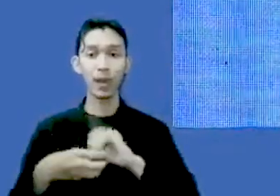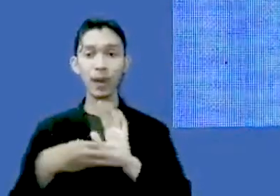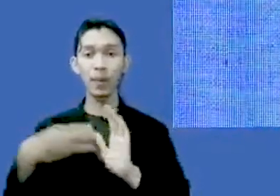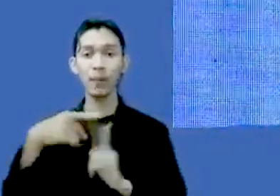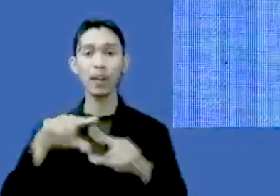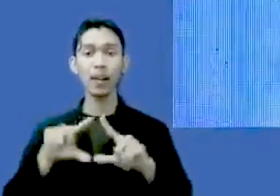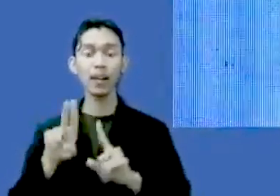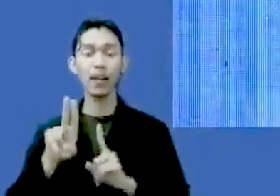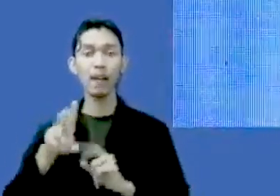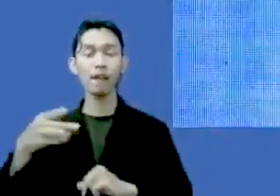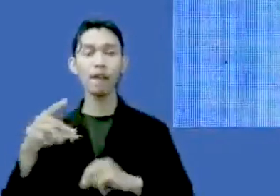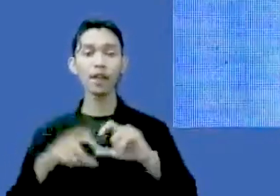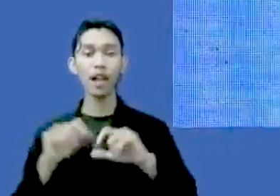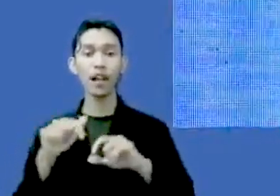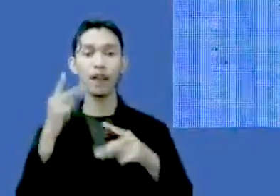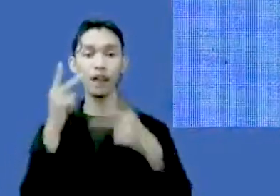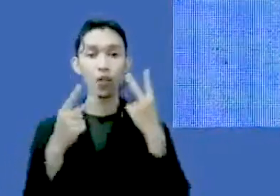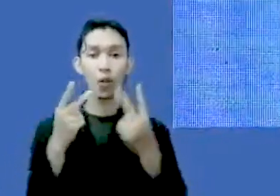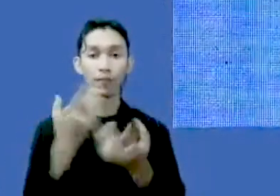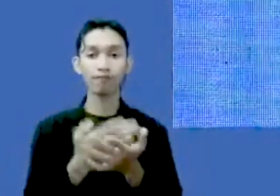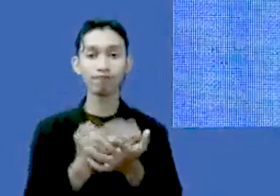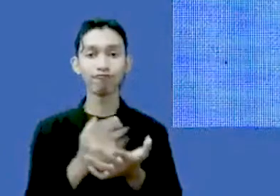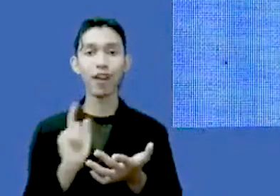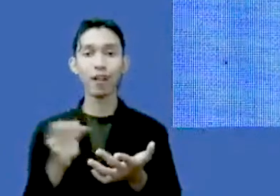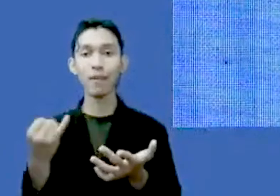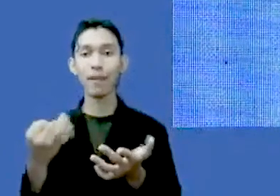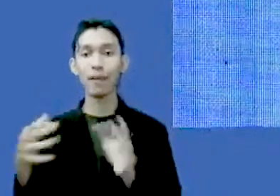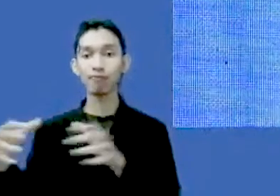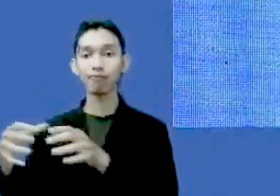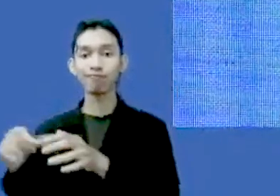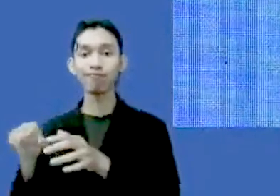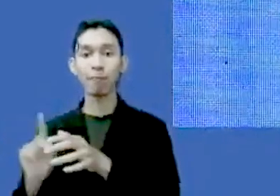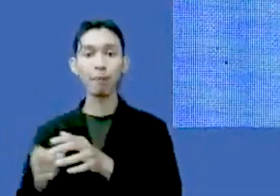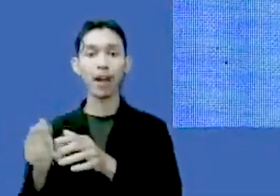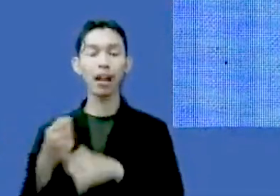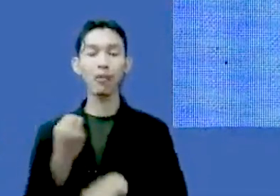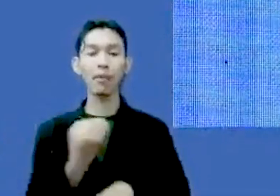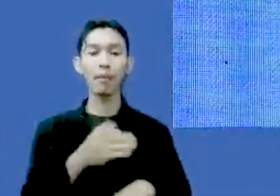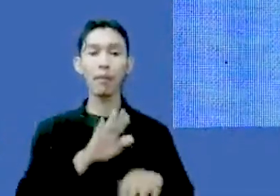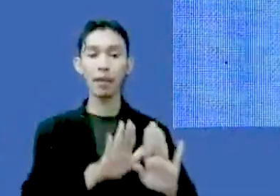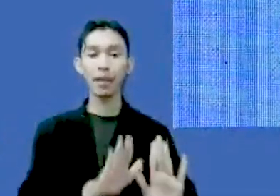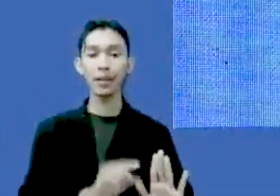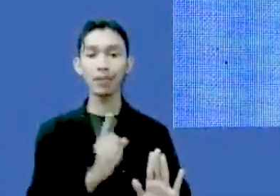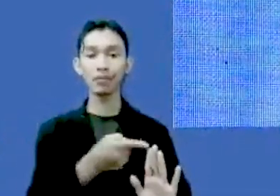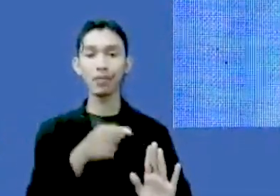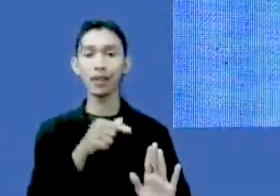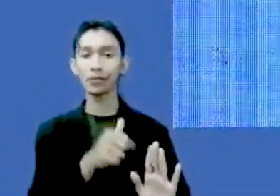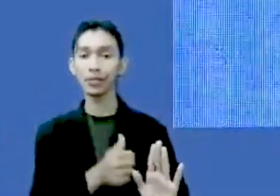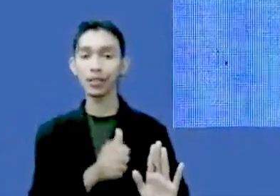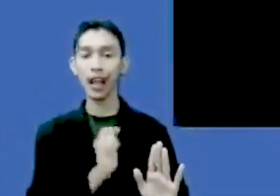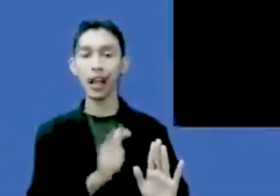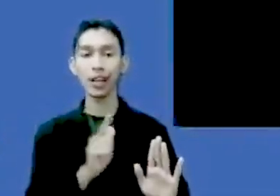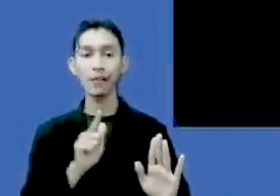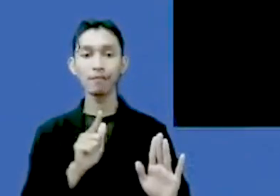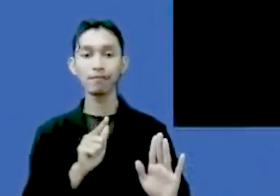reality disitu ada NFC yang bisa kita gunakan ada platform platformnya kemudian ada blok C